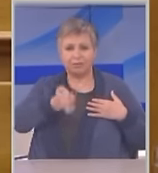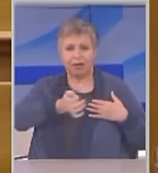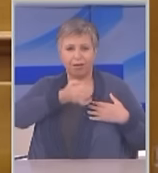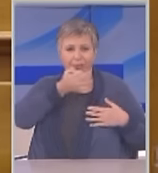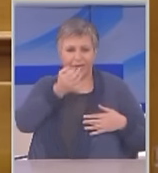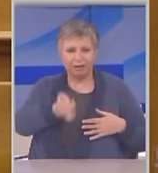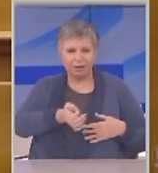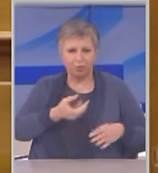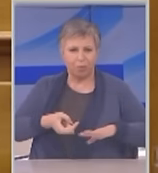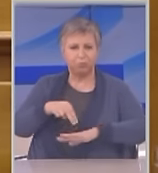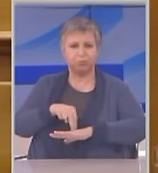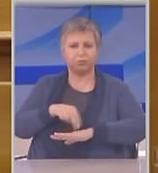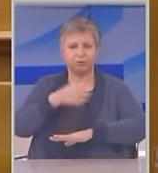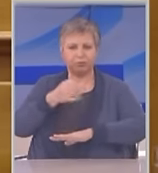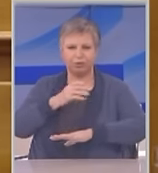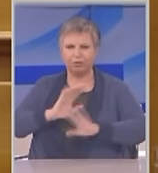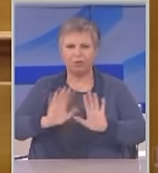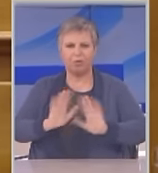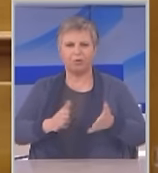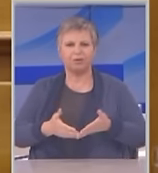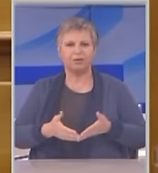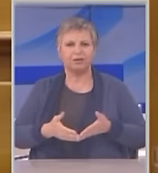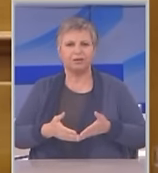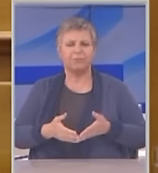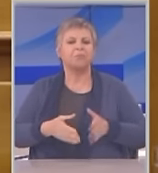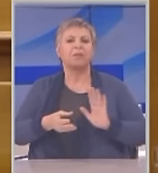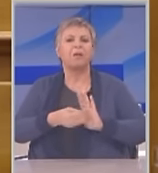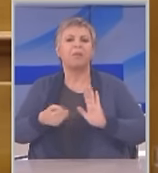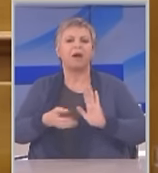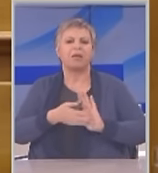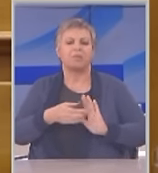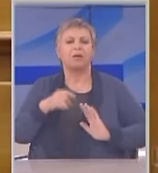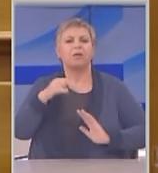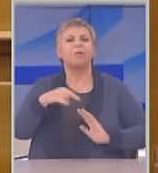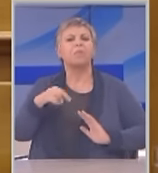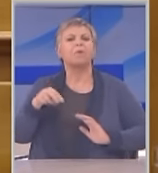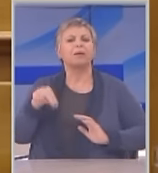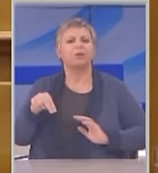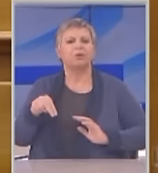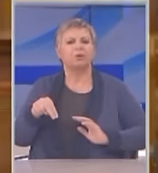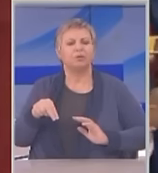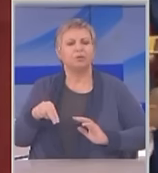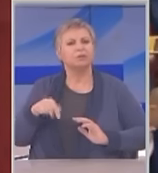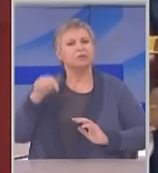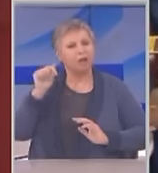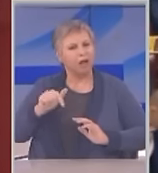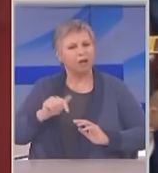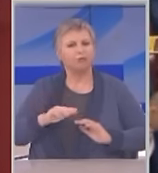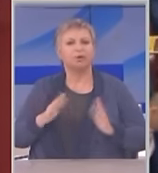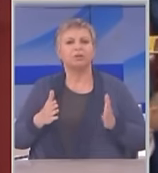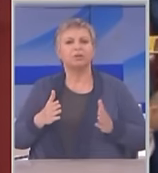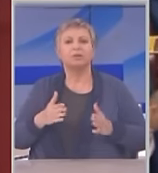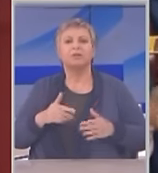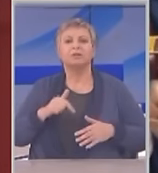υποθέσεις παλιές, ούτε επειδή τον κύριο Παπαντονίου, τον έχει εντωμεταξύ φροντίσει να, έχουν φροντίσει